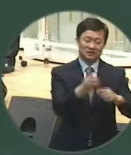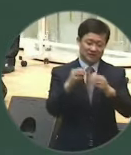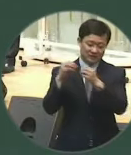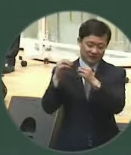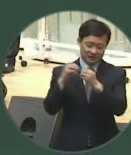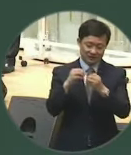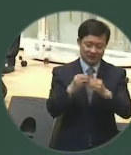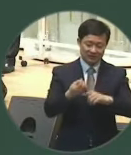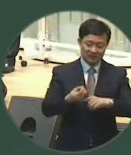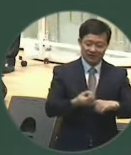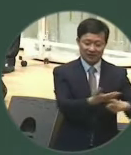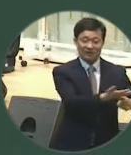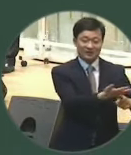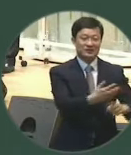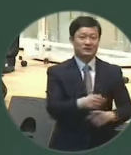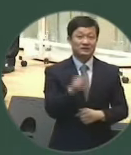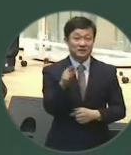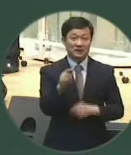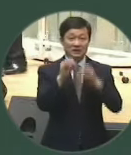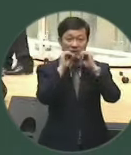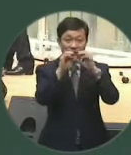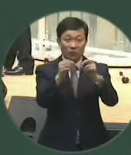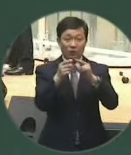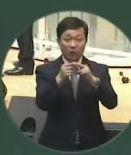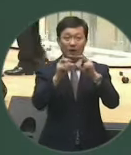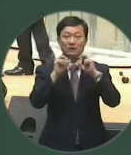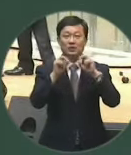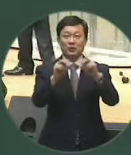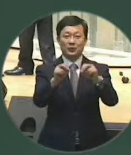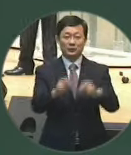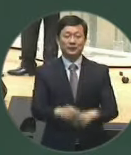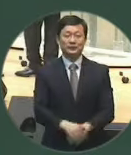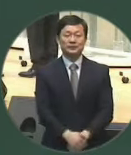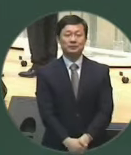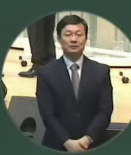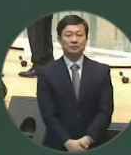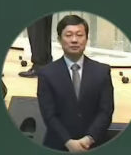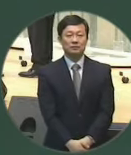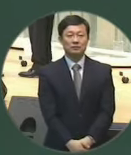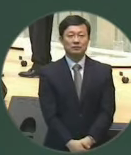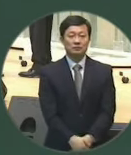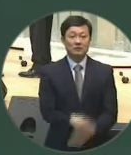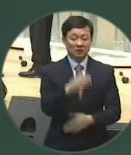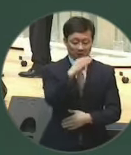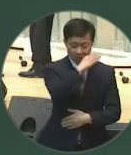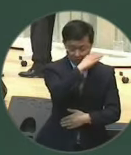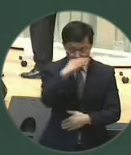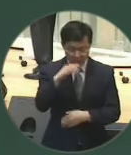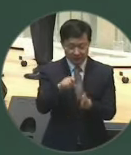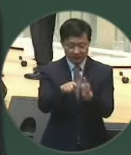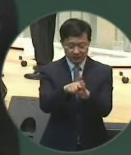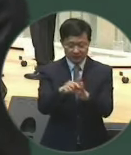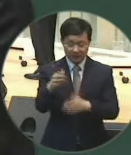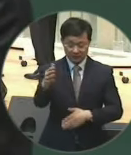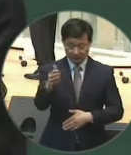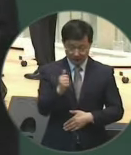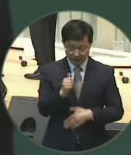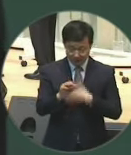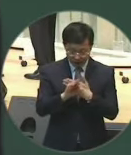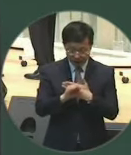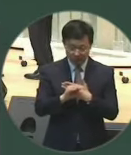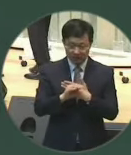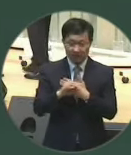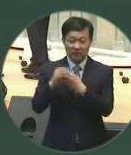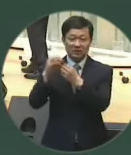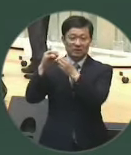이게 전도와 선교입니다. It is evangelism and missions. 올바른 신앙을 가졌으면 전달해야 돼요. If